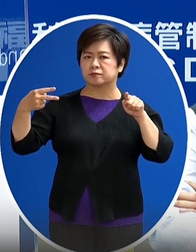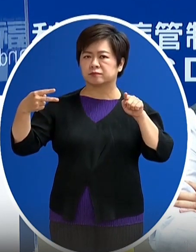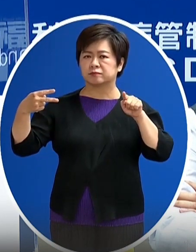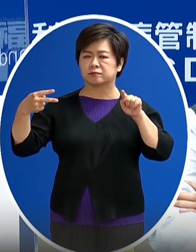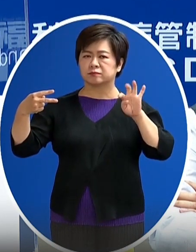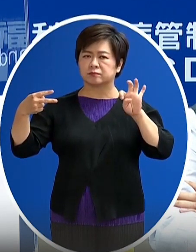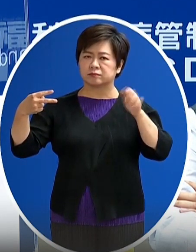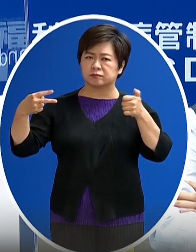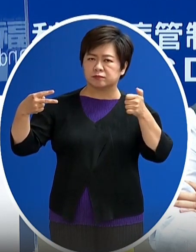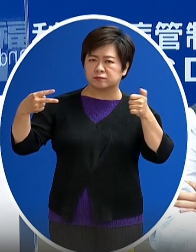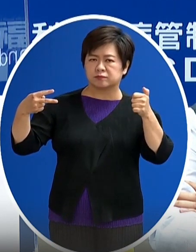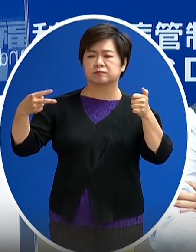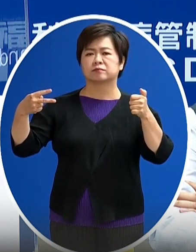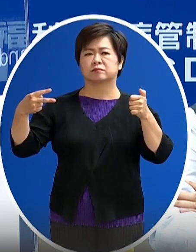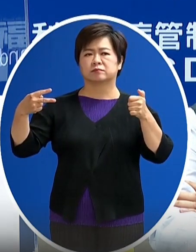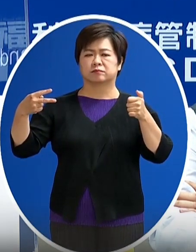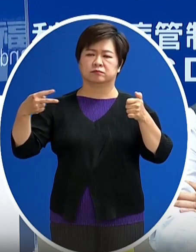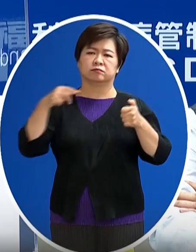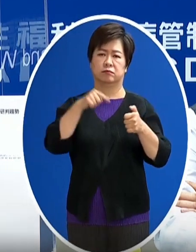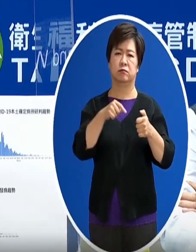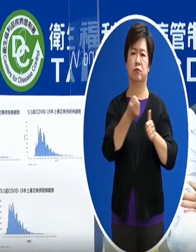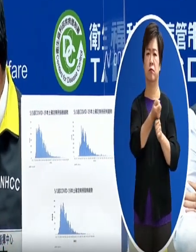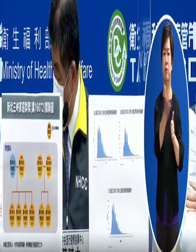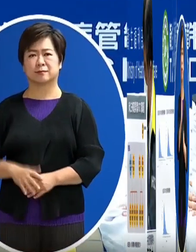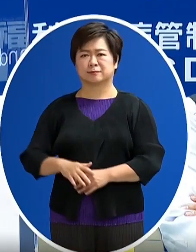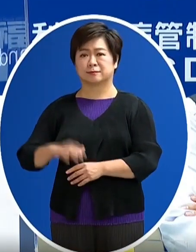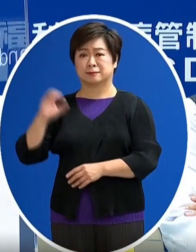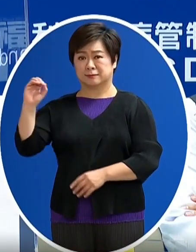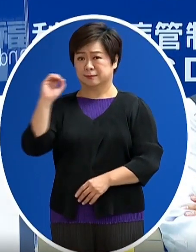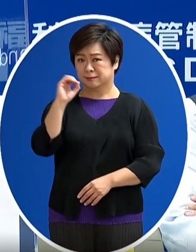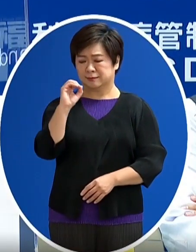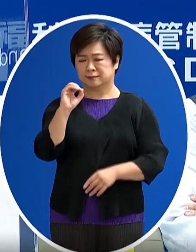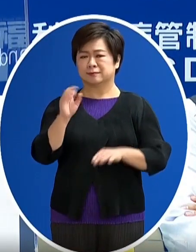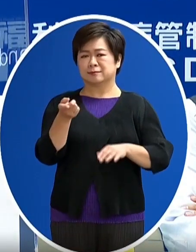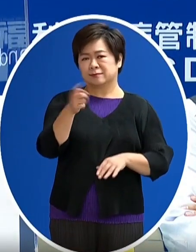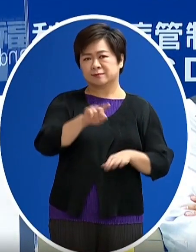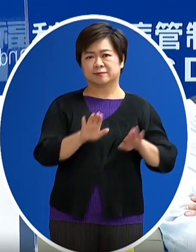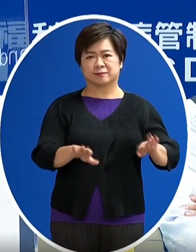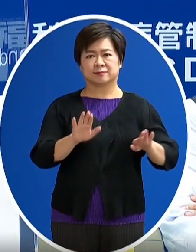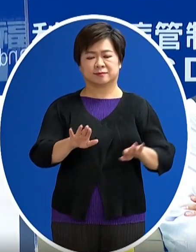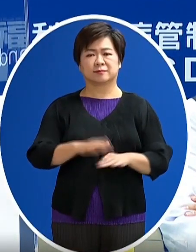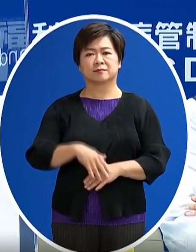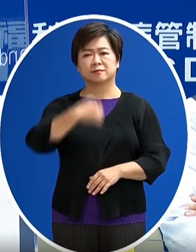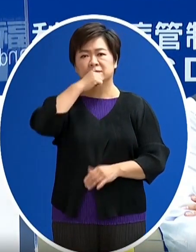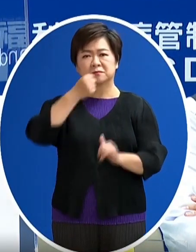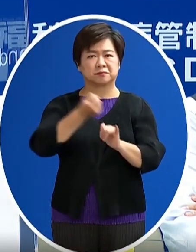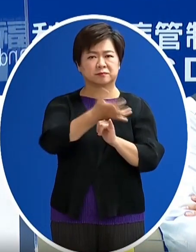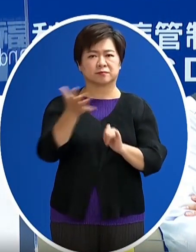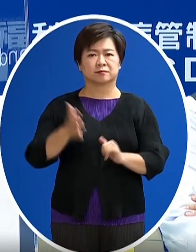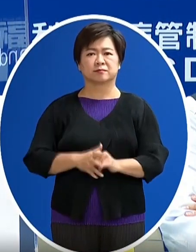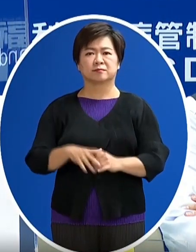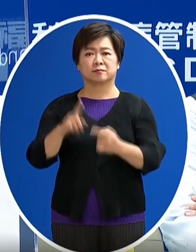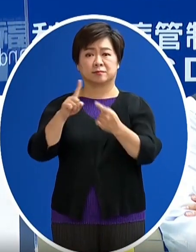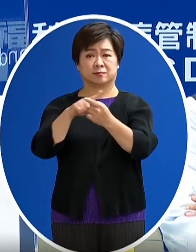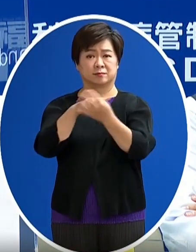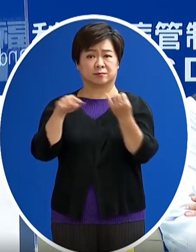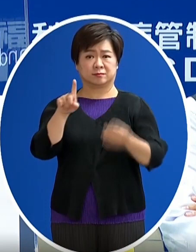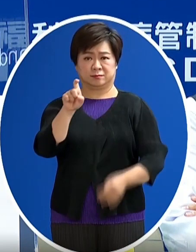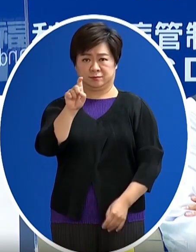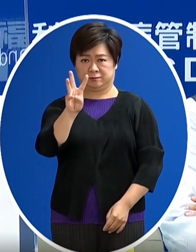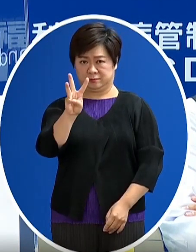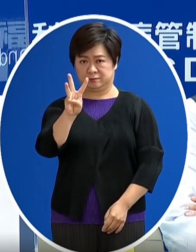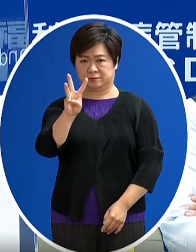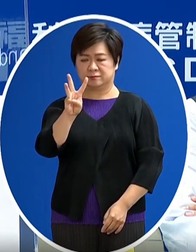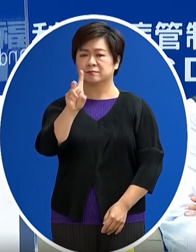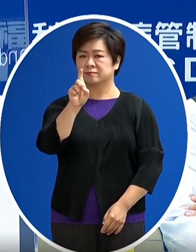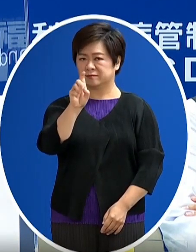四五十岁的 都有。今天我们有本土的病例，有十三例，